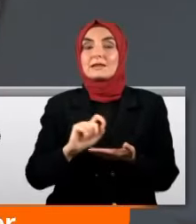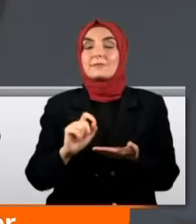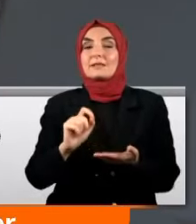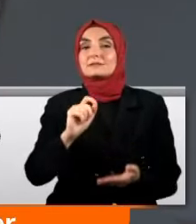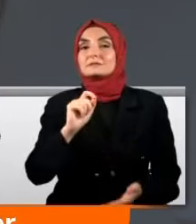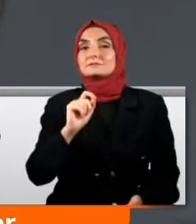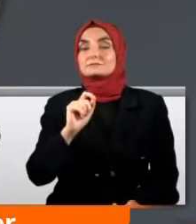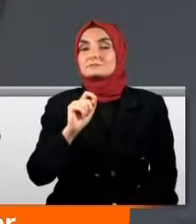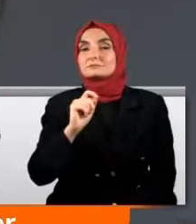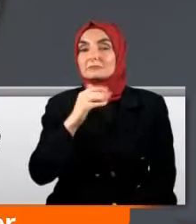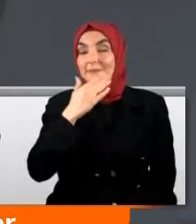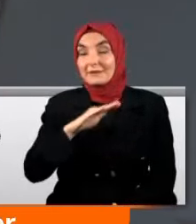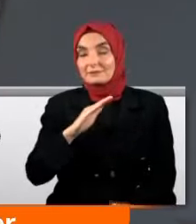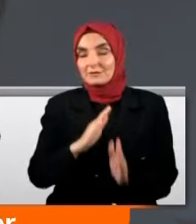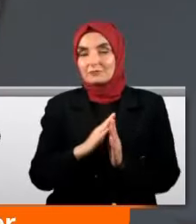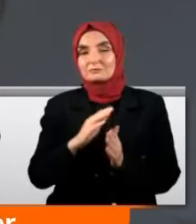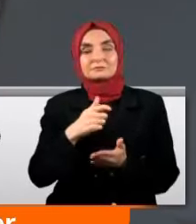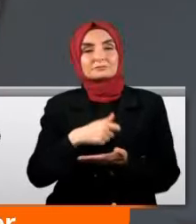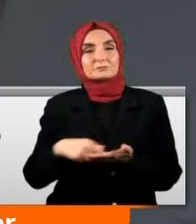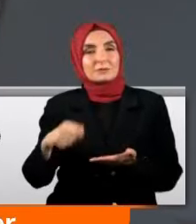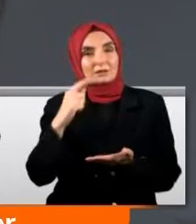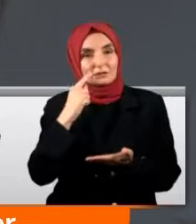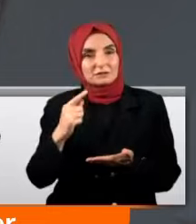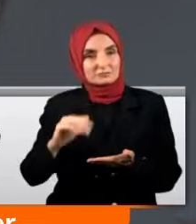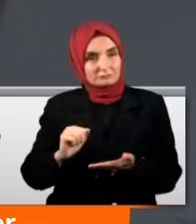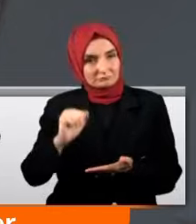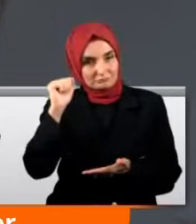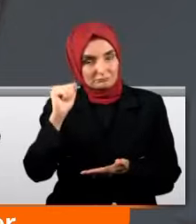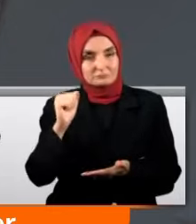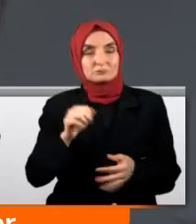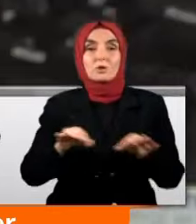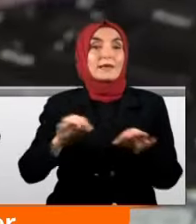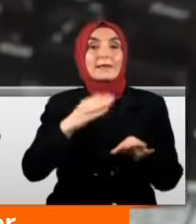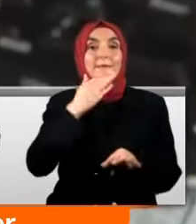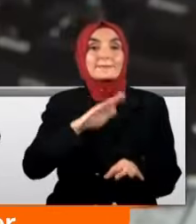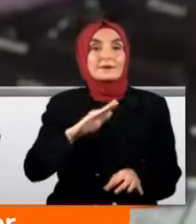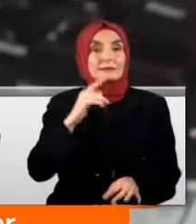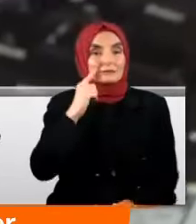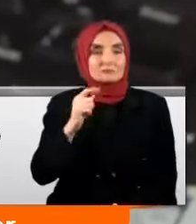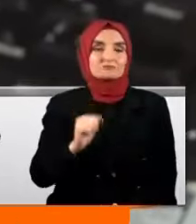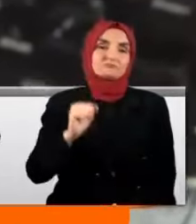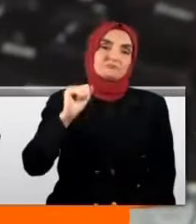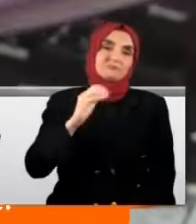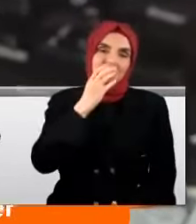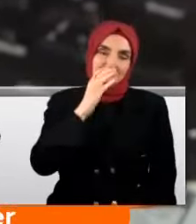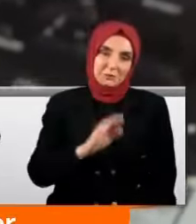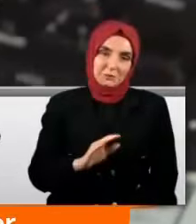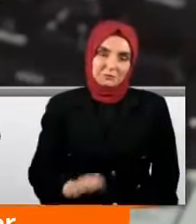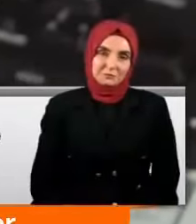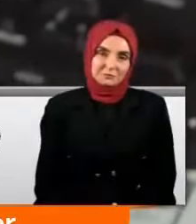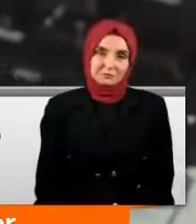lira, mühendis emeklisi maaşı da 26.690 lira olacak.